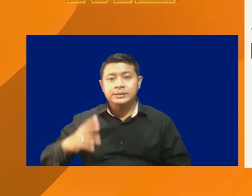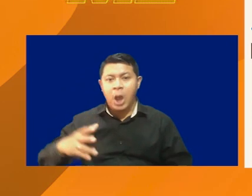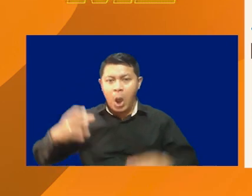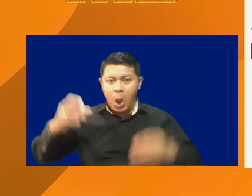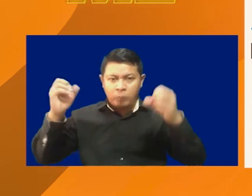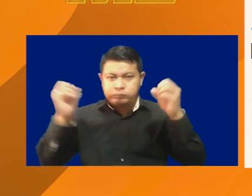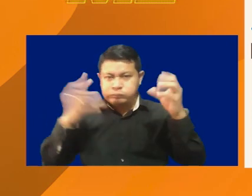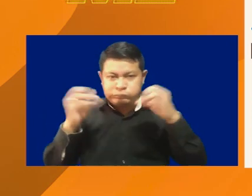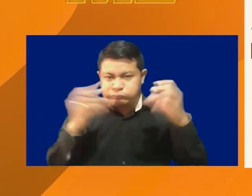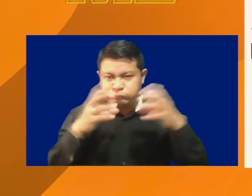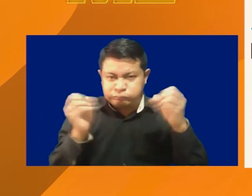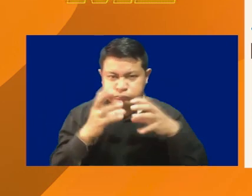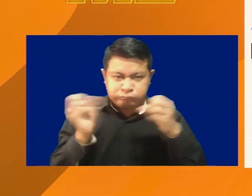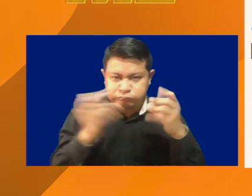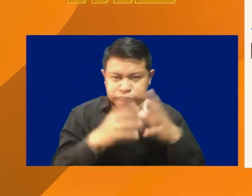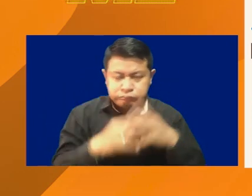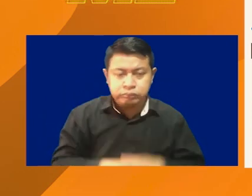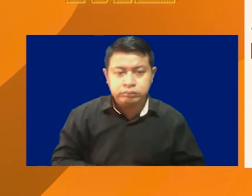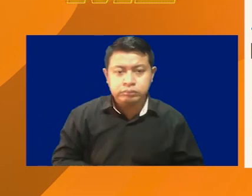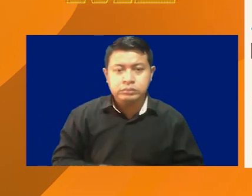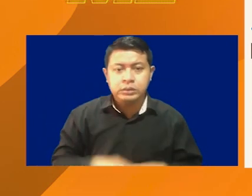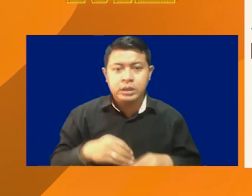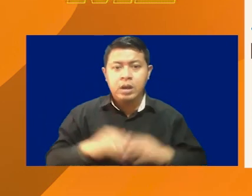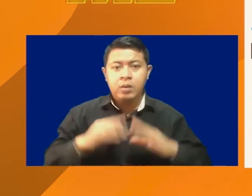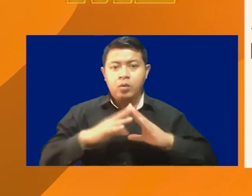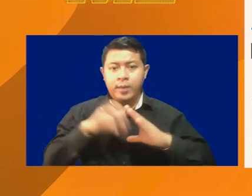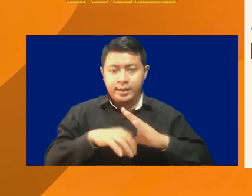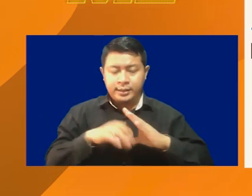Orang dewasa atau orang tua itu akan bertengkar